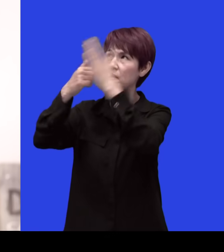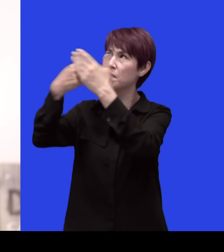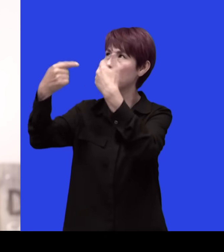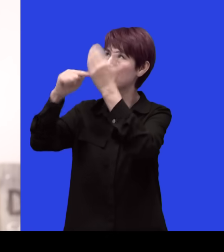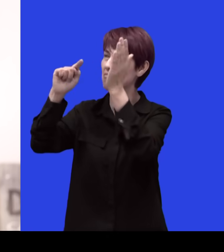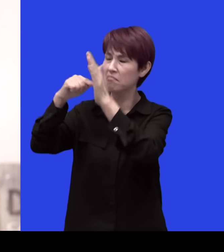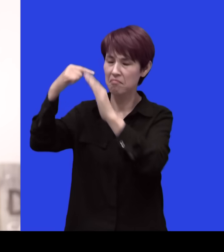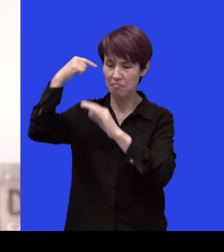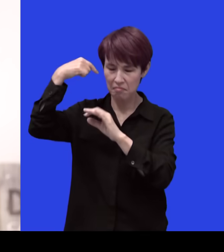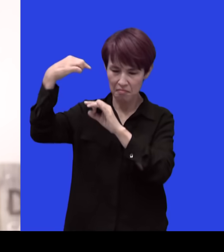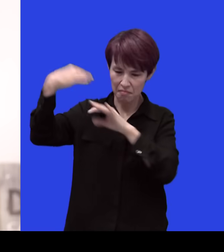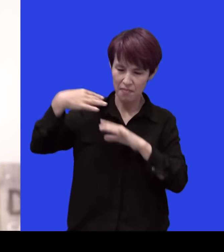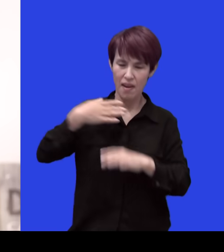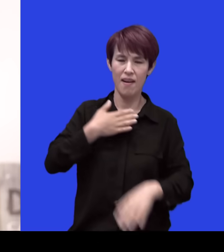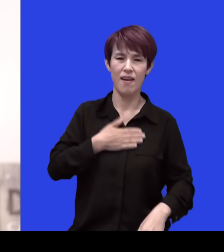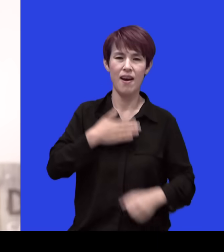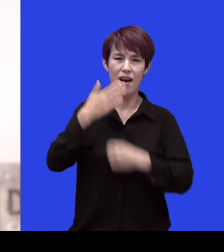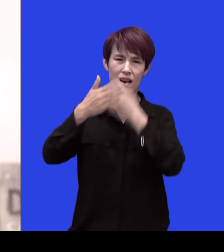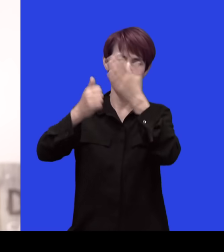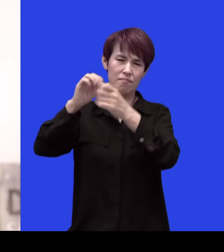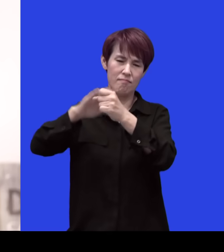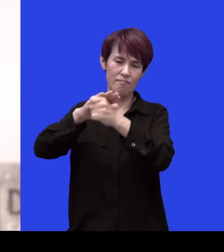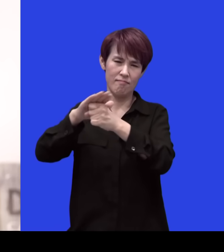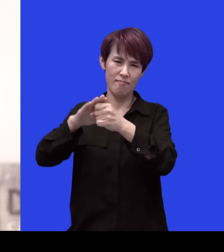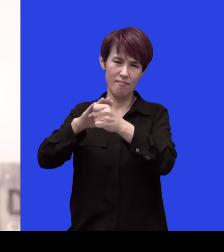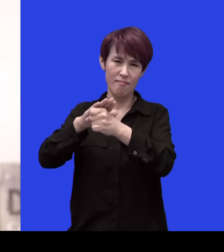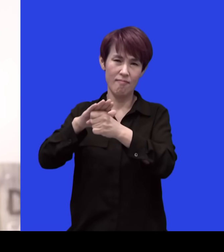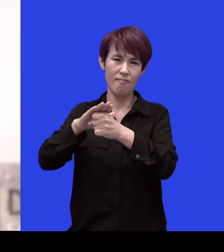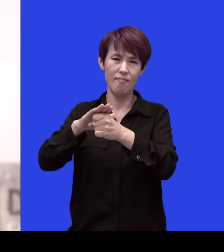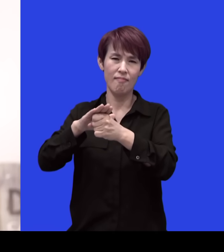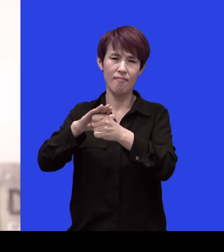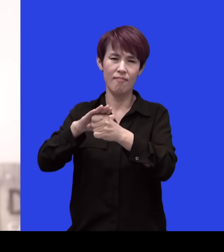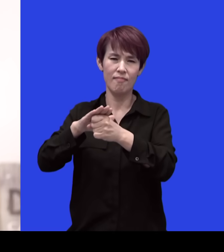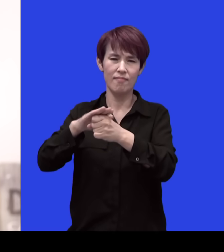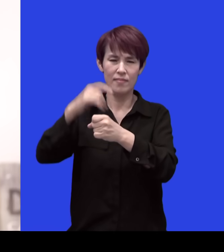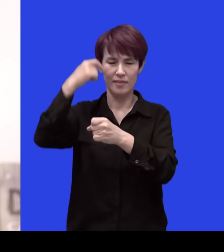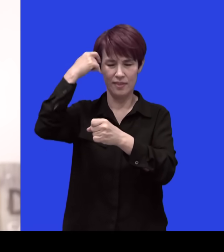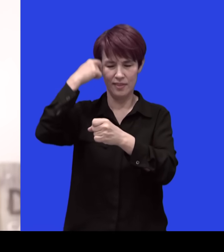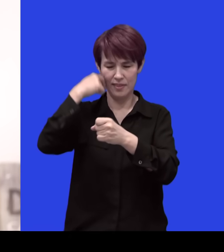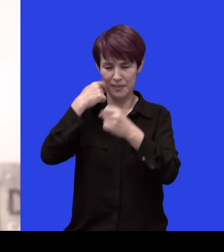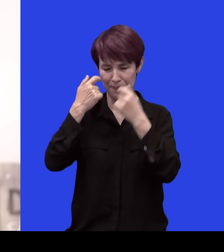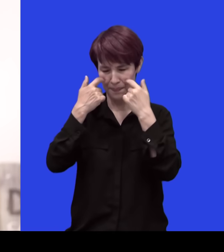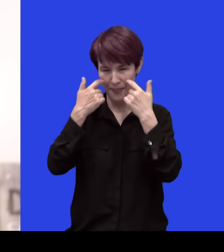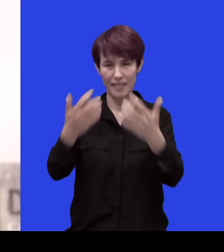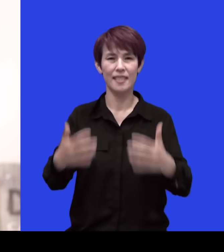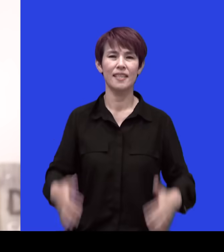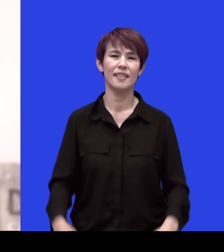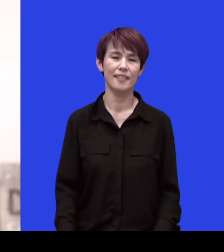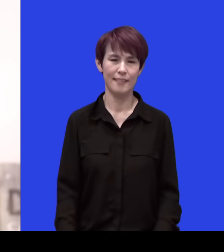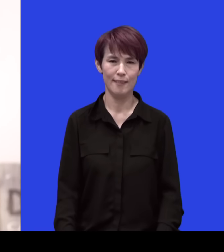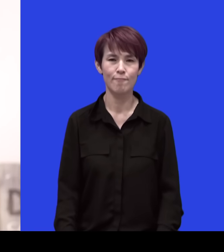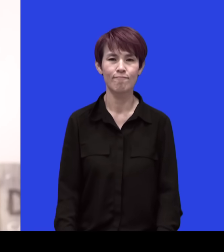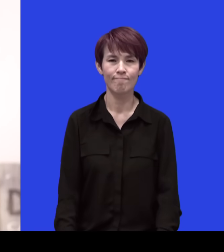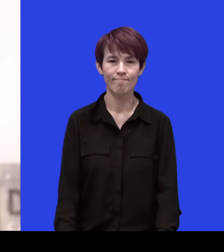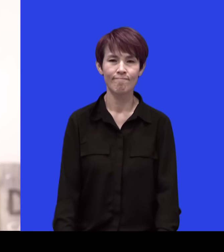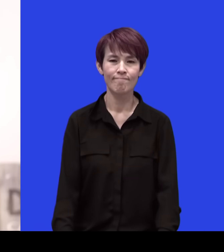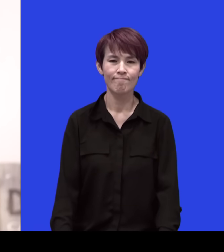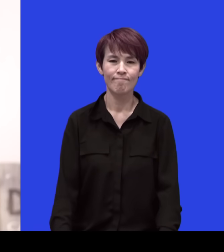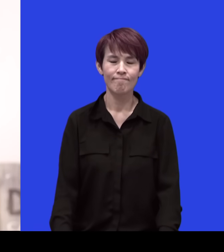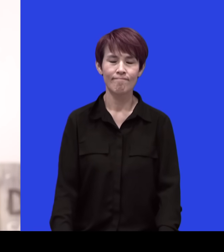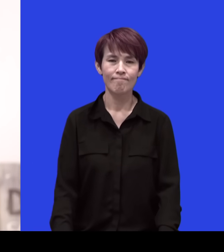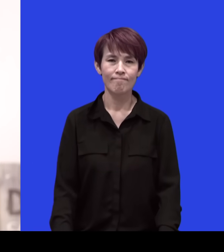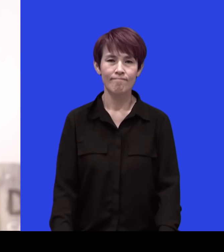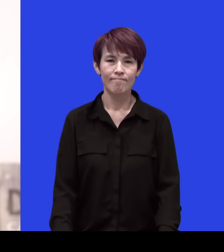그래서 하나님의 사랑이 깊이 넓이 크기 이것이 더 이제